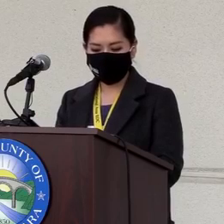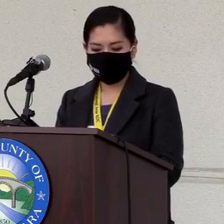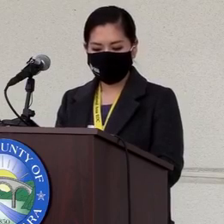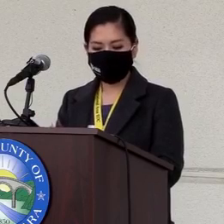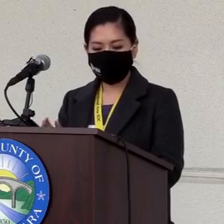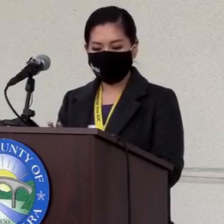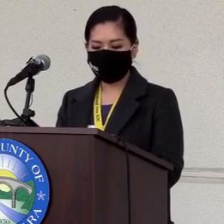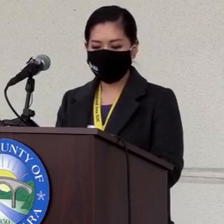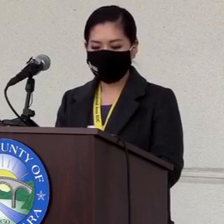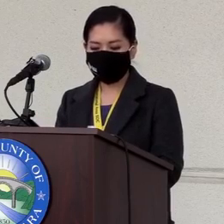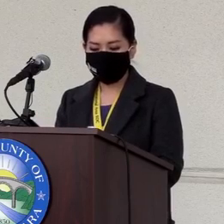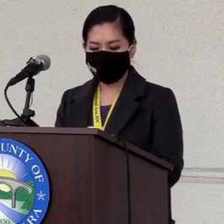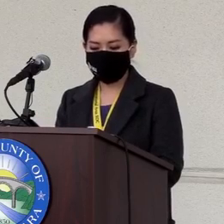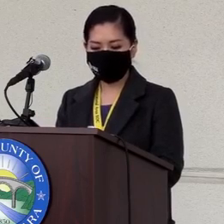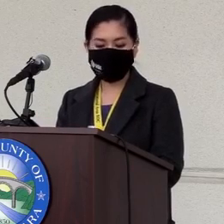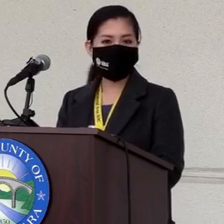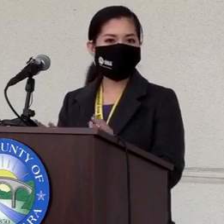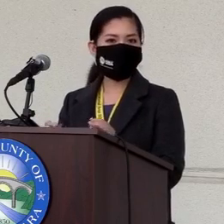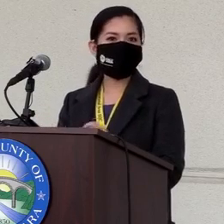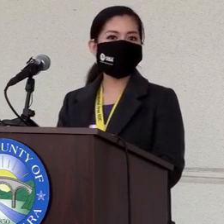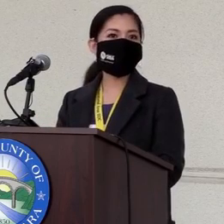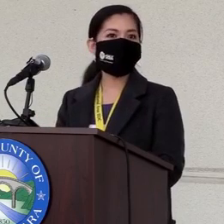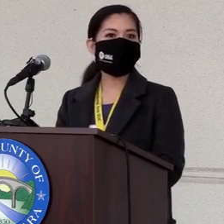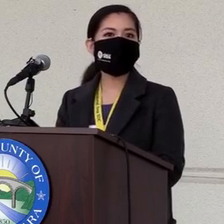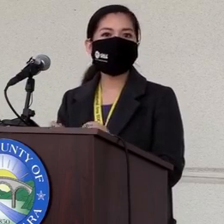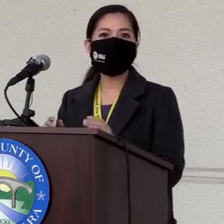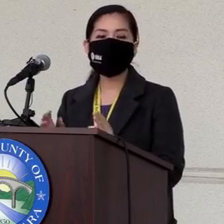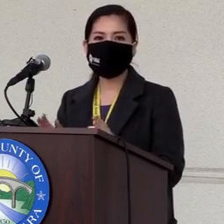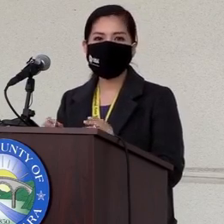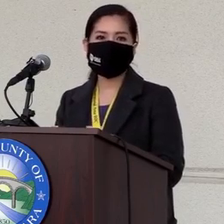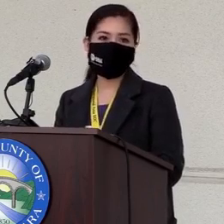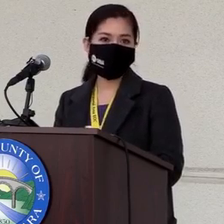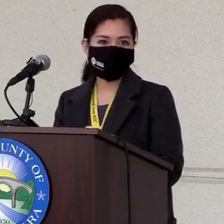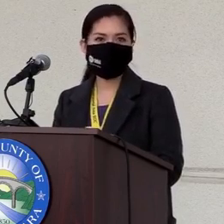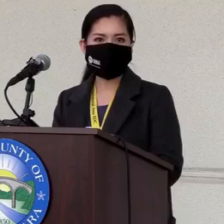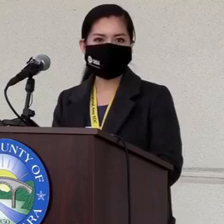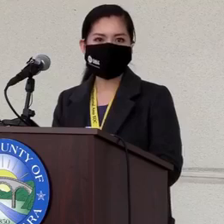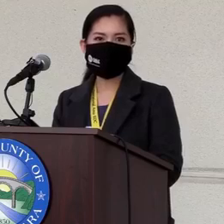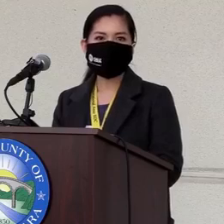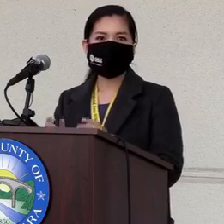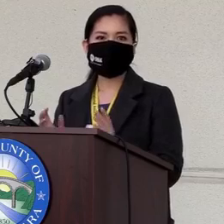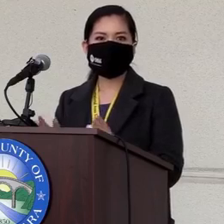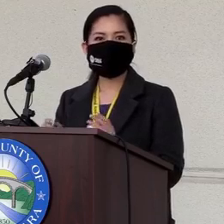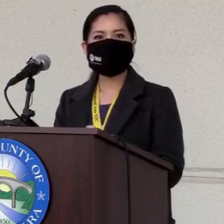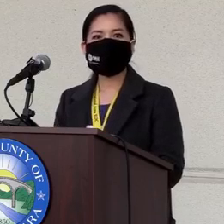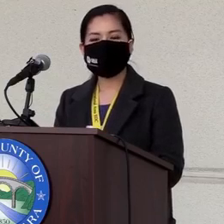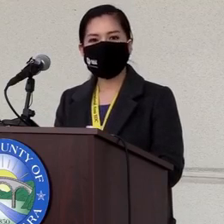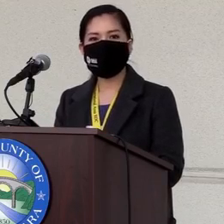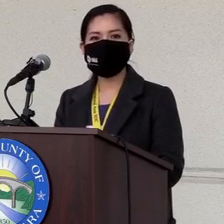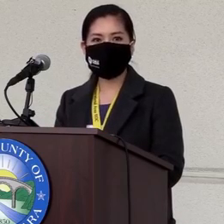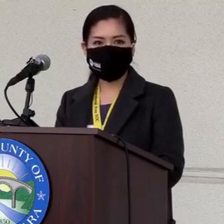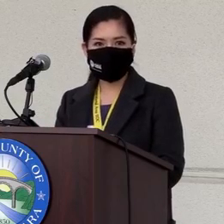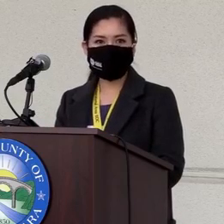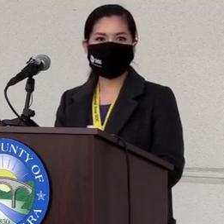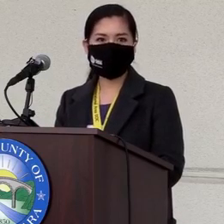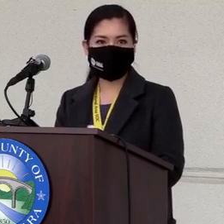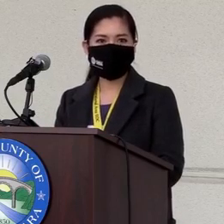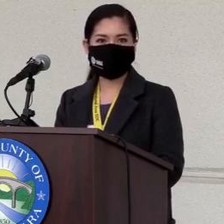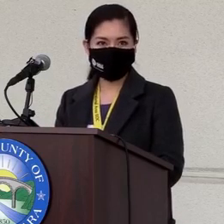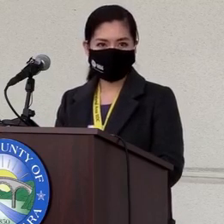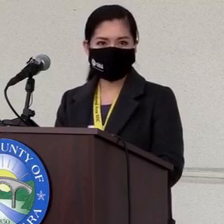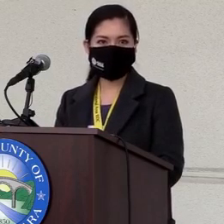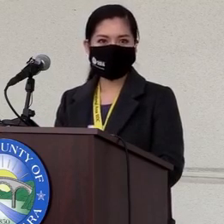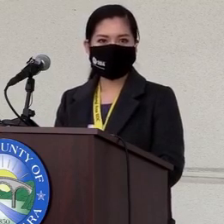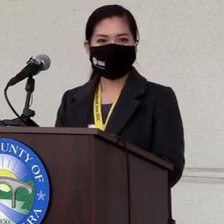soát được và tốc độ lây nhiễm cao trong cộng đồng, có nghĩa là chúng ta có nguy cơ cao bị nhiễm bệnh COVID-19 và đặc biệt là dành cho những cộng đồng dễ